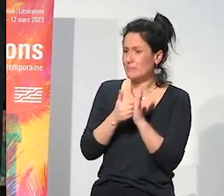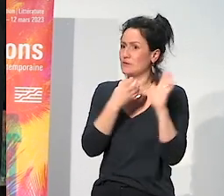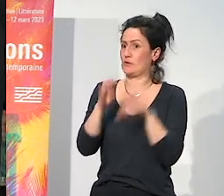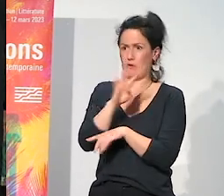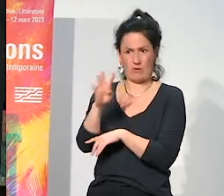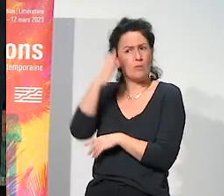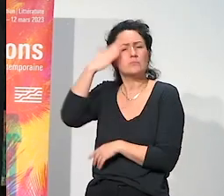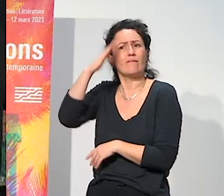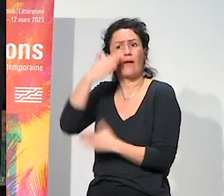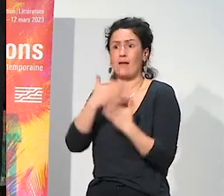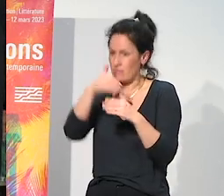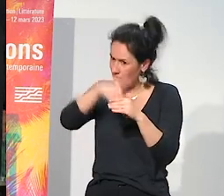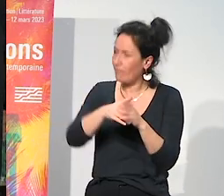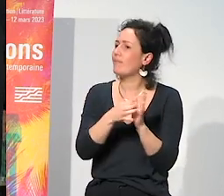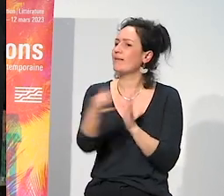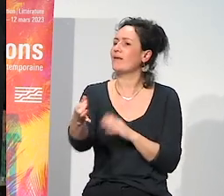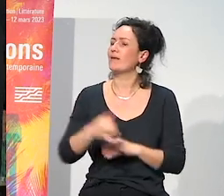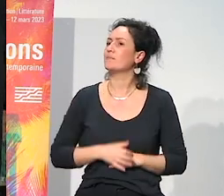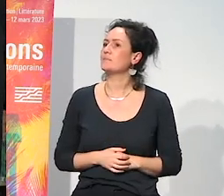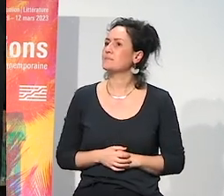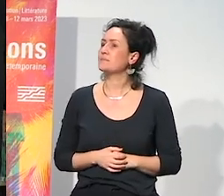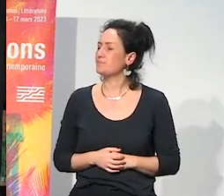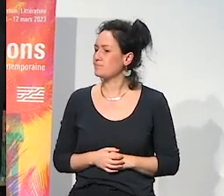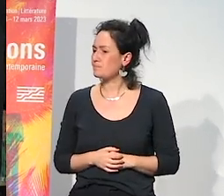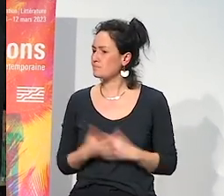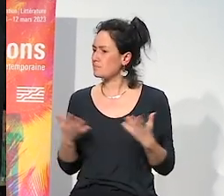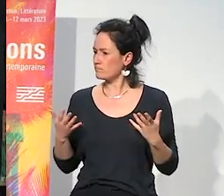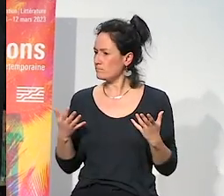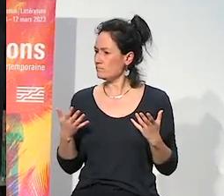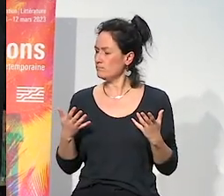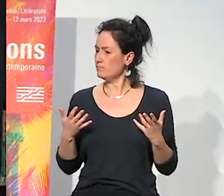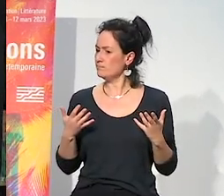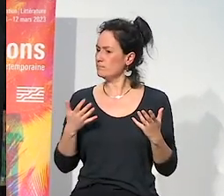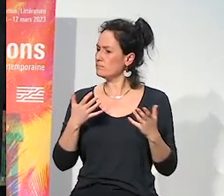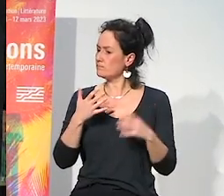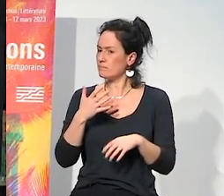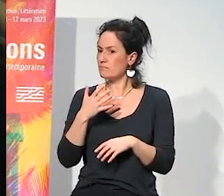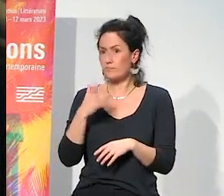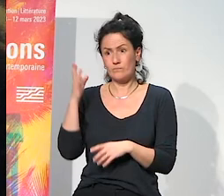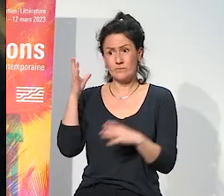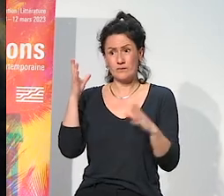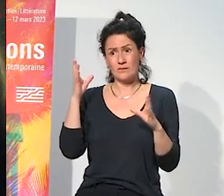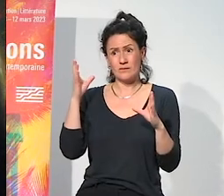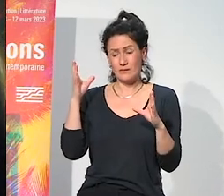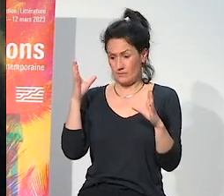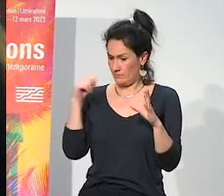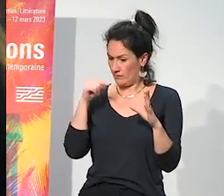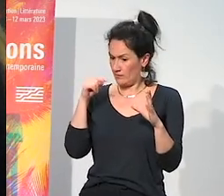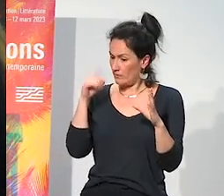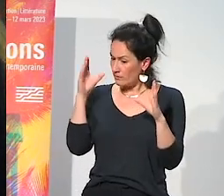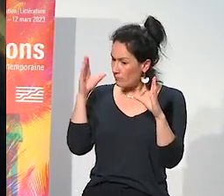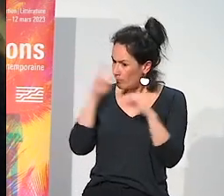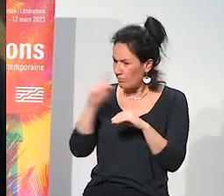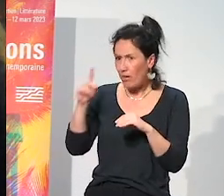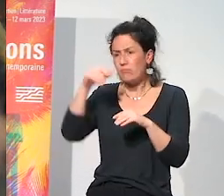Il dit... Et il ne faut pas oublier qu'elle est dans un espace clos où il n'y a que la radio et que les